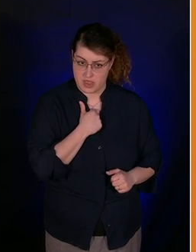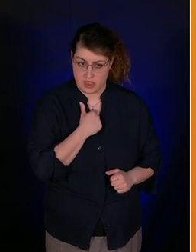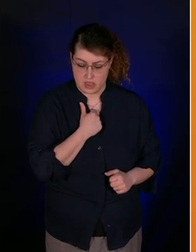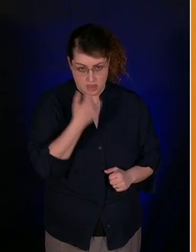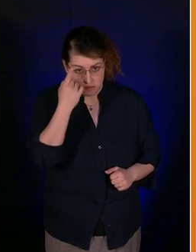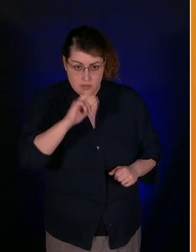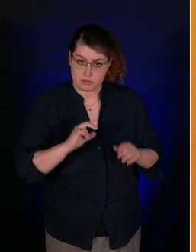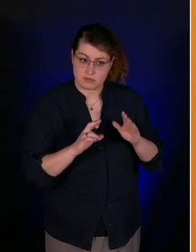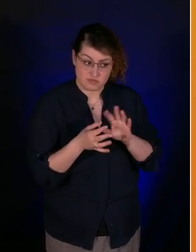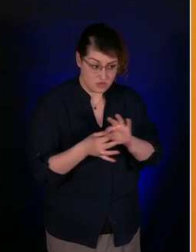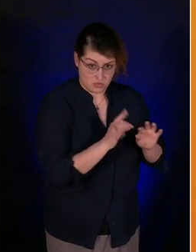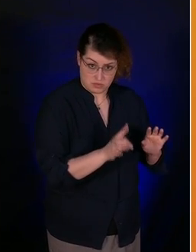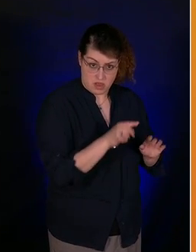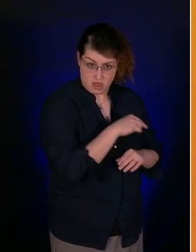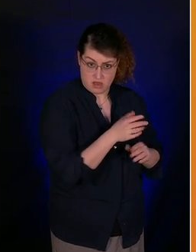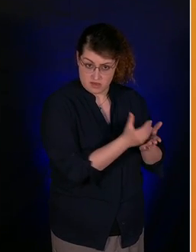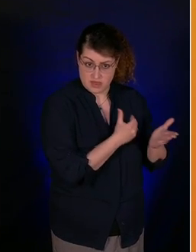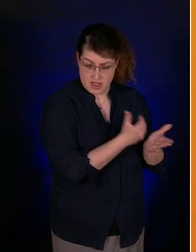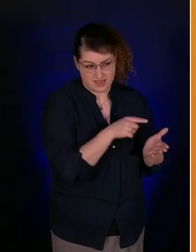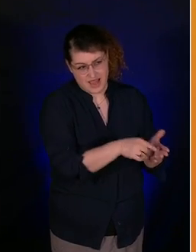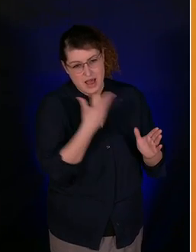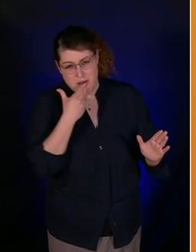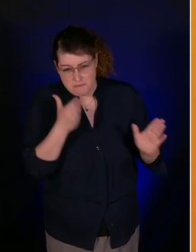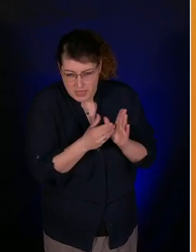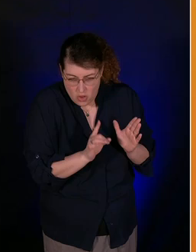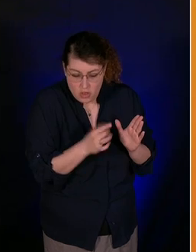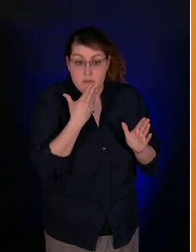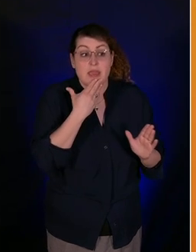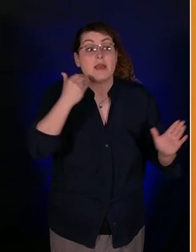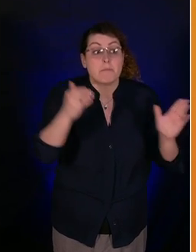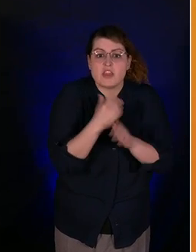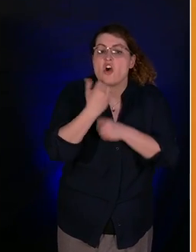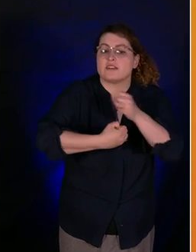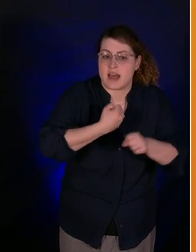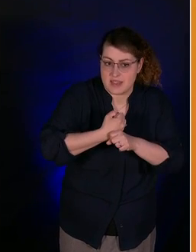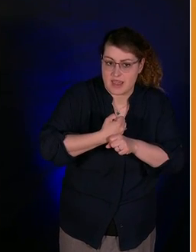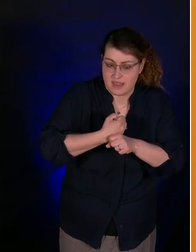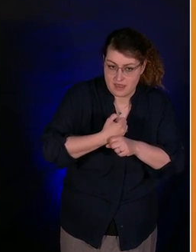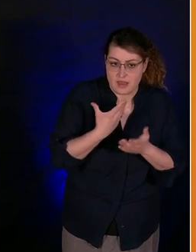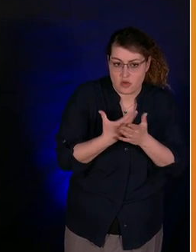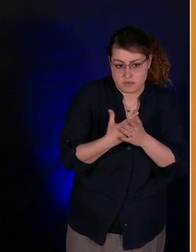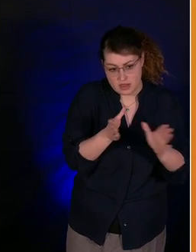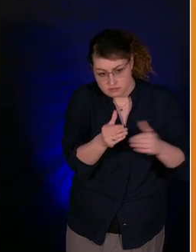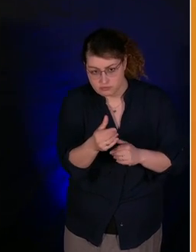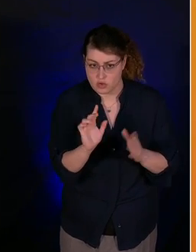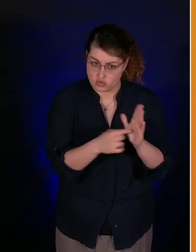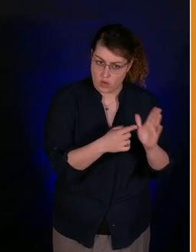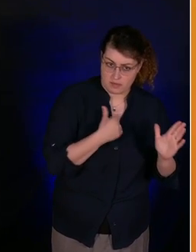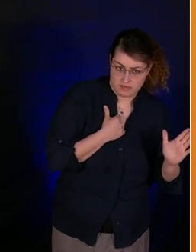salaire, car il n'est pas forcément le meilleur, mais aux meilleures années afin de rapprocher les droits des salariés du privé de ceux du